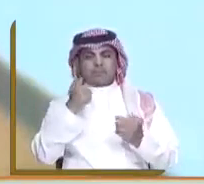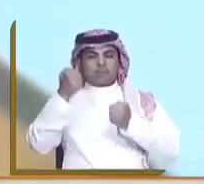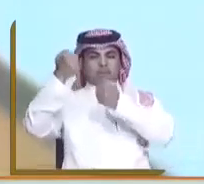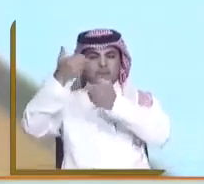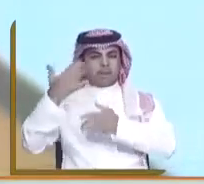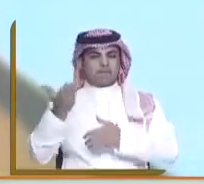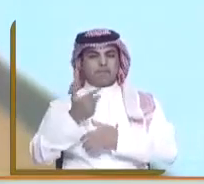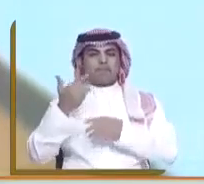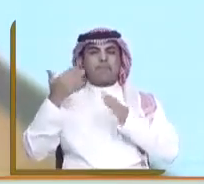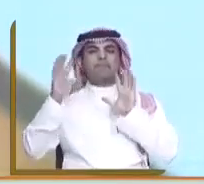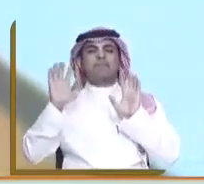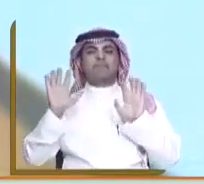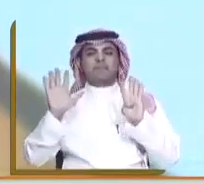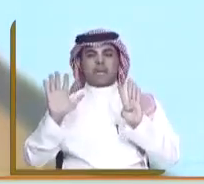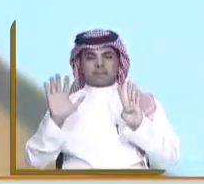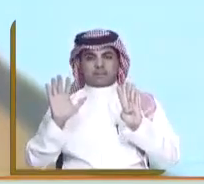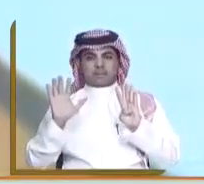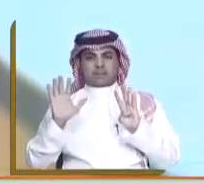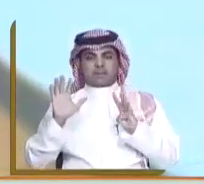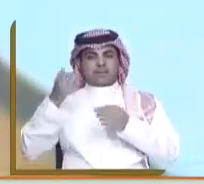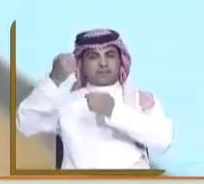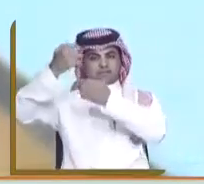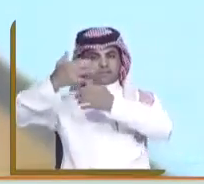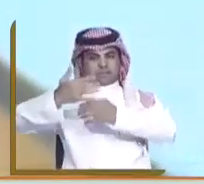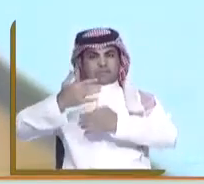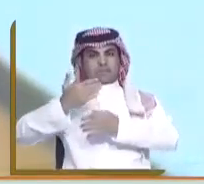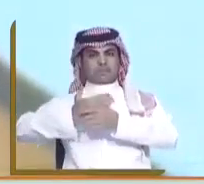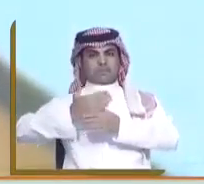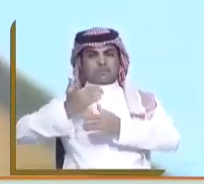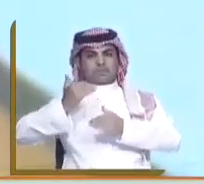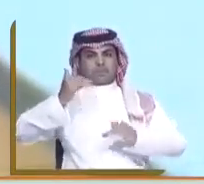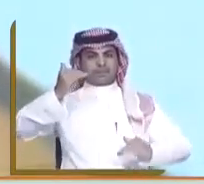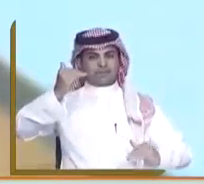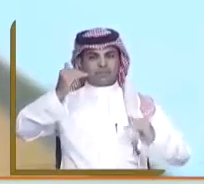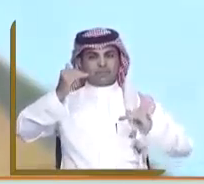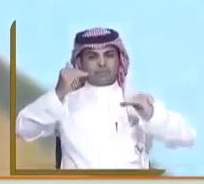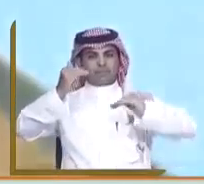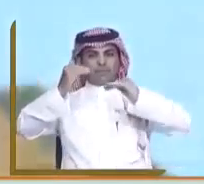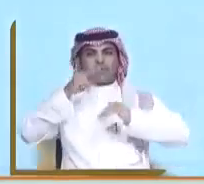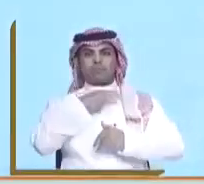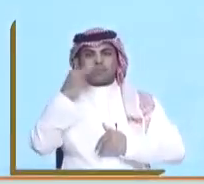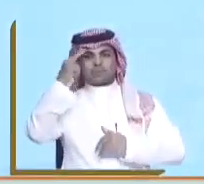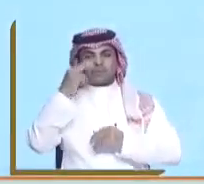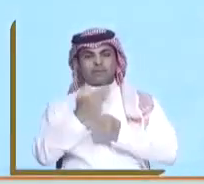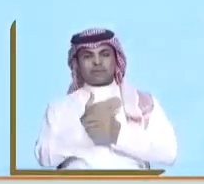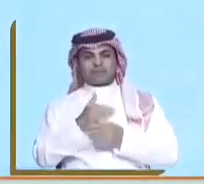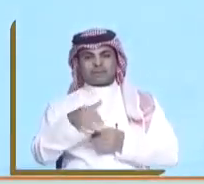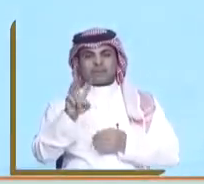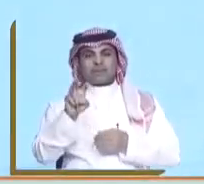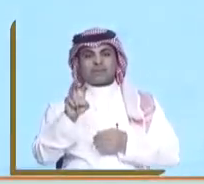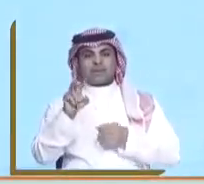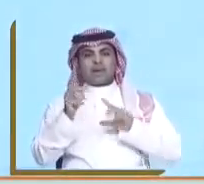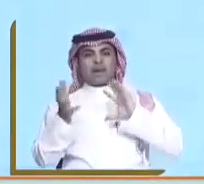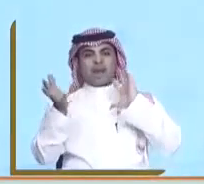عشر بين 121 دوله في القوه الناعمه مما يجعلها ولاول مره ضمن قائمه العشرين دوله